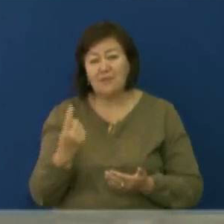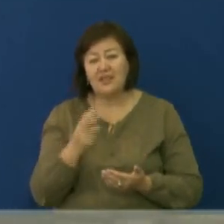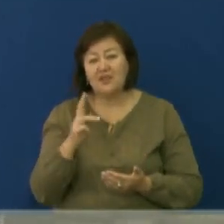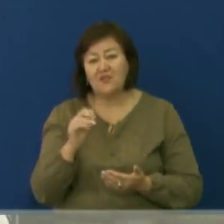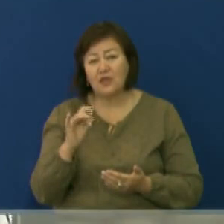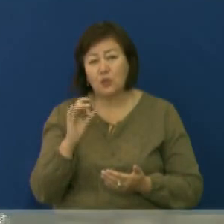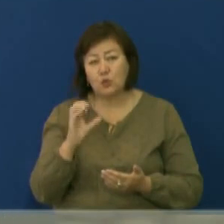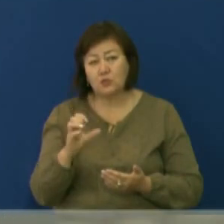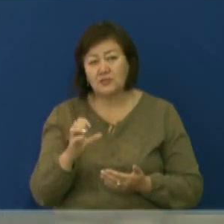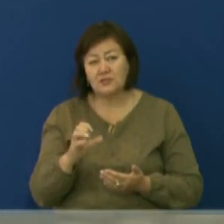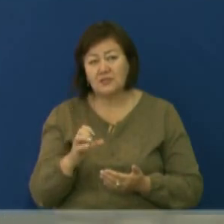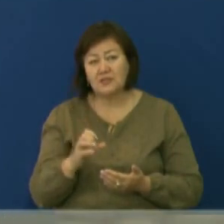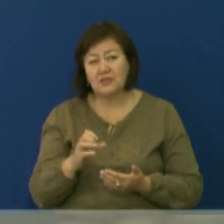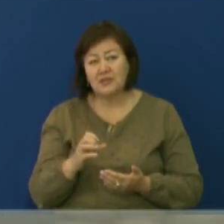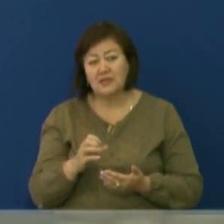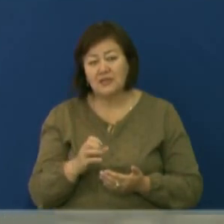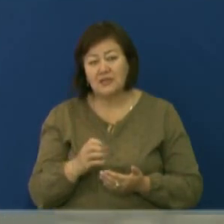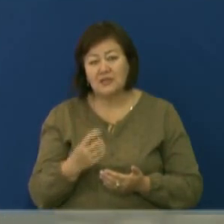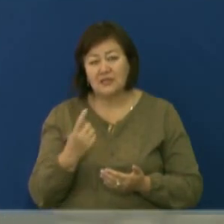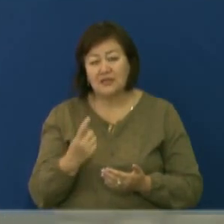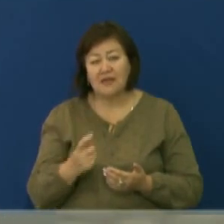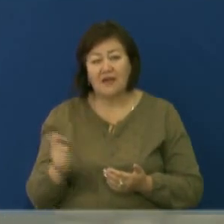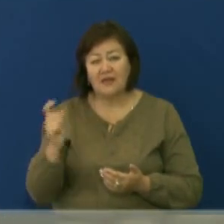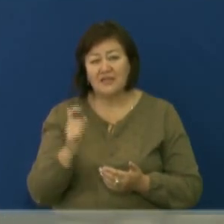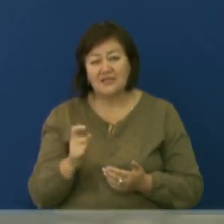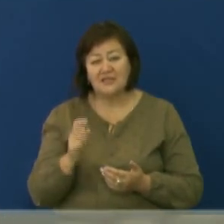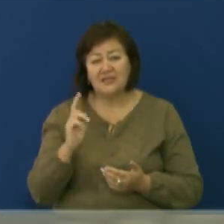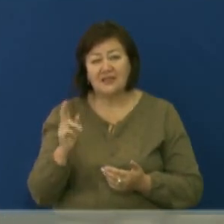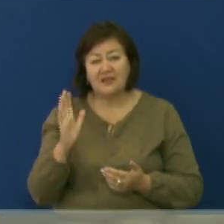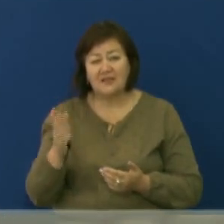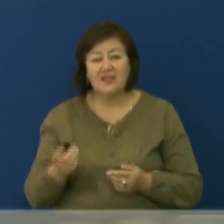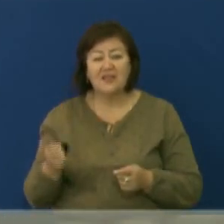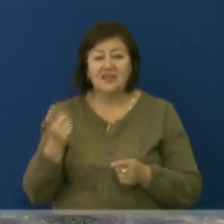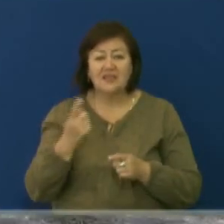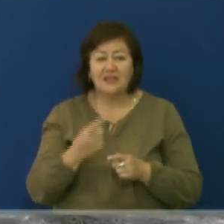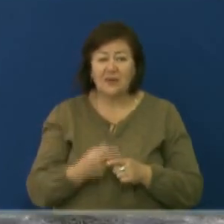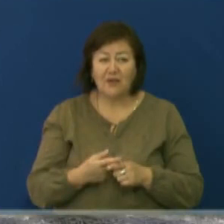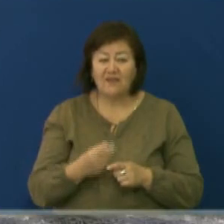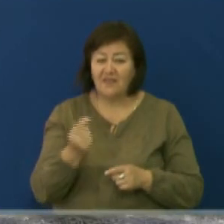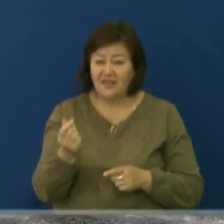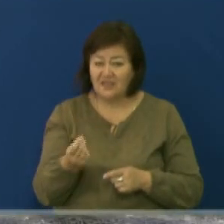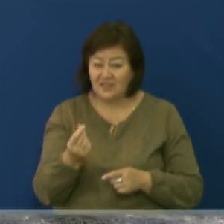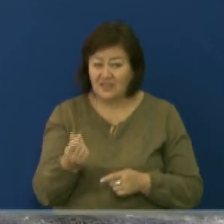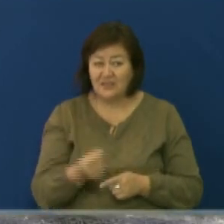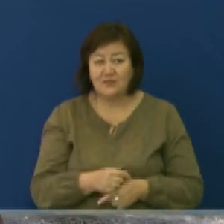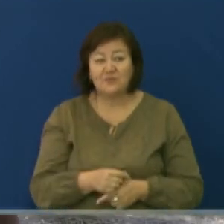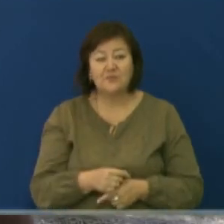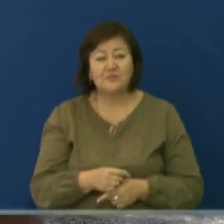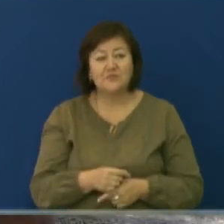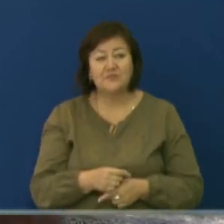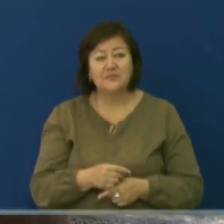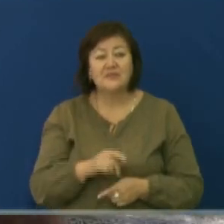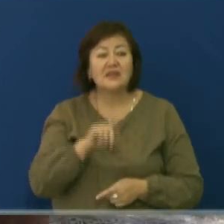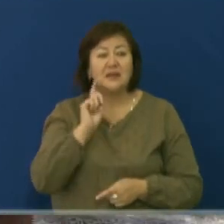студенттер көбірек жиі келгендіктен сол пәтер иесілері үстіне тағы да ақша қосып жатыр дегенді естіп жатырмыз. Оқу жылы әрине студенттер үшін өте